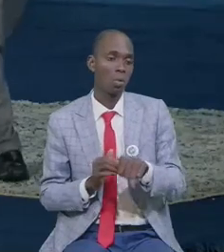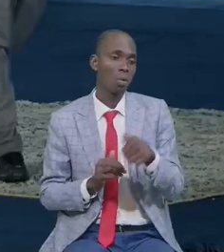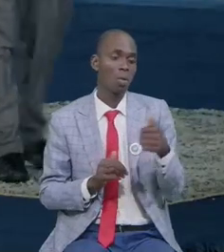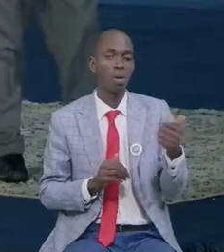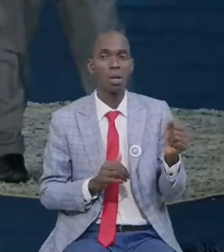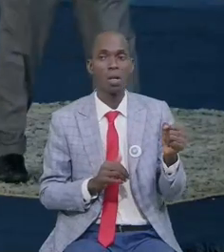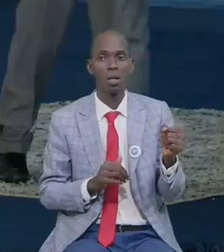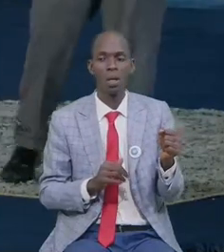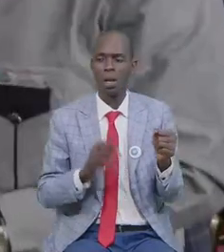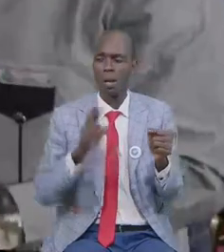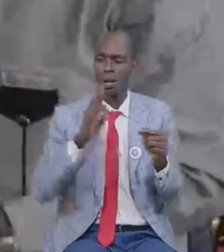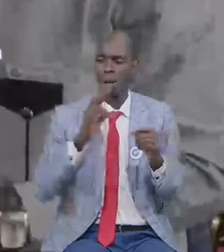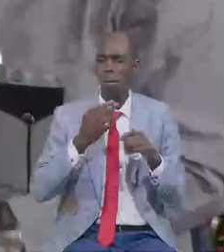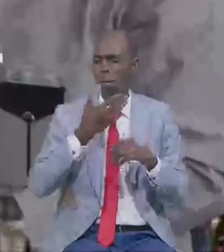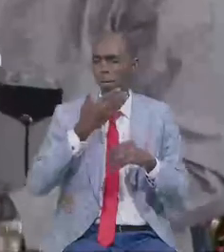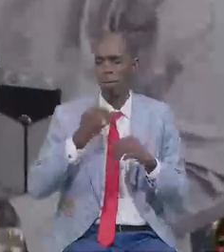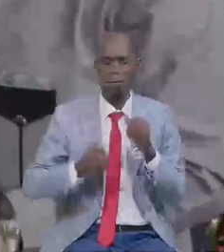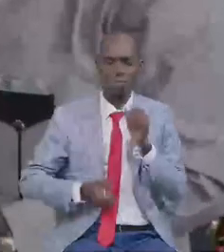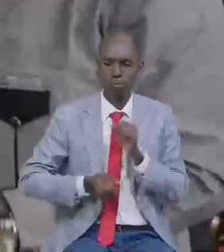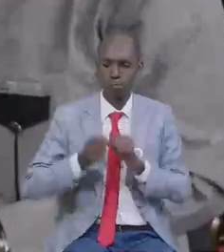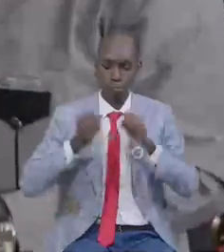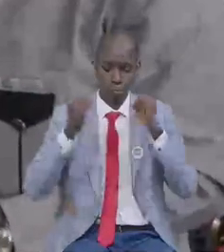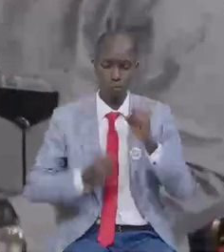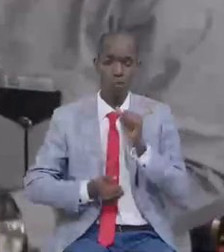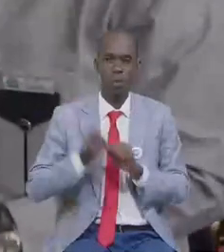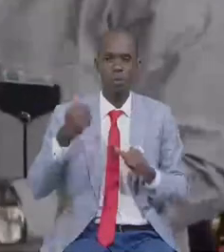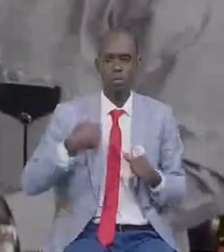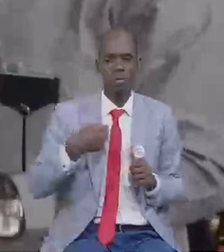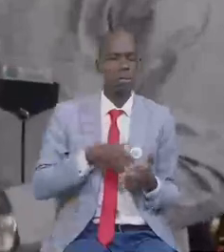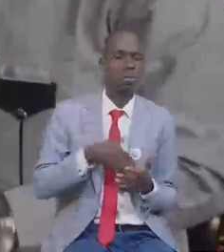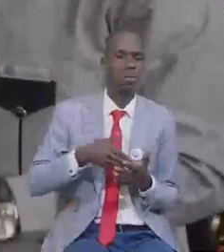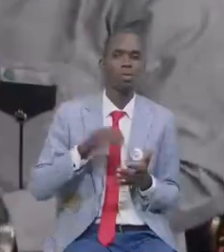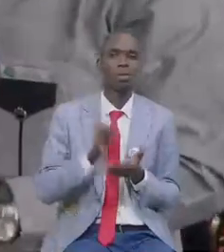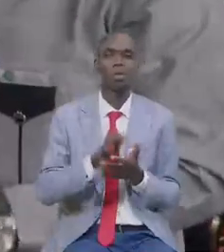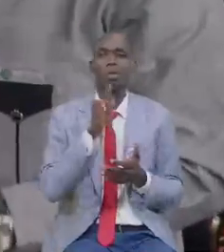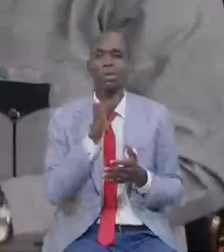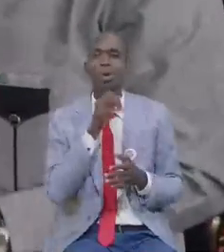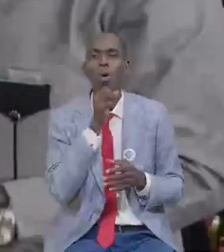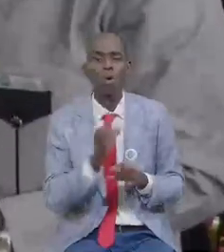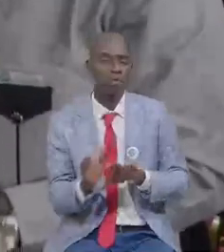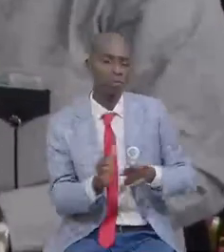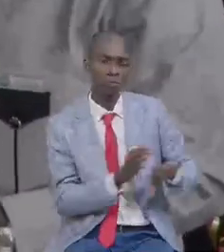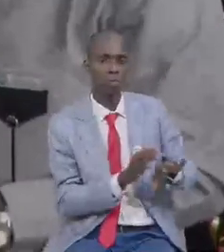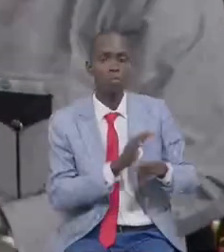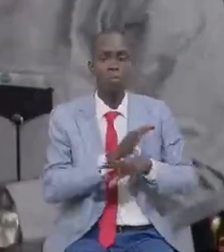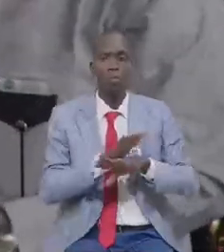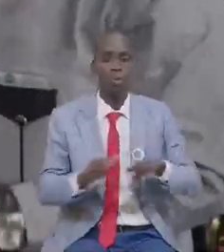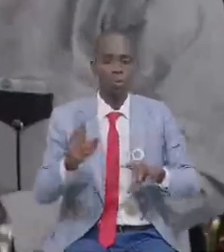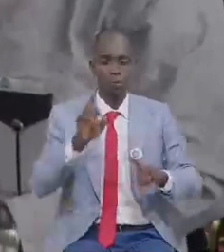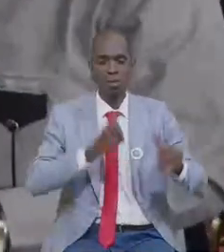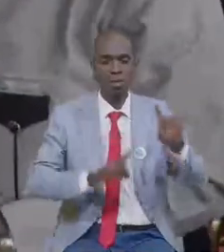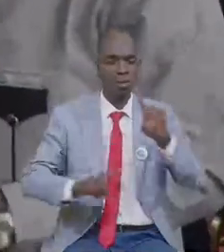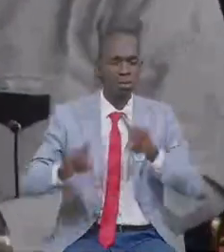Les autres sont forts, moi je suis faible. Les anciens chants, ne les chante